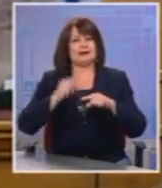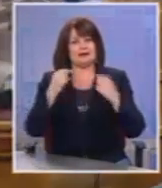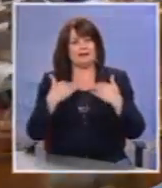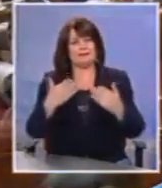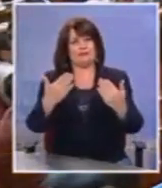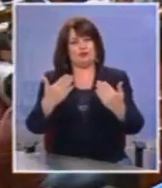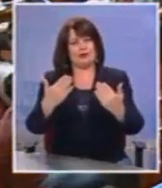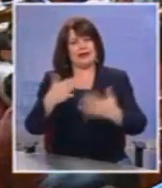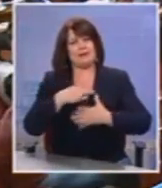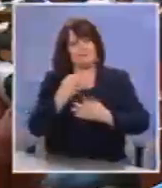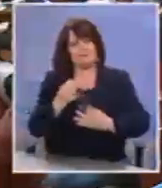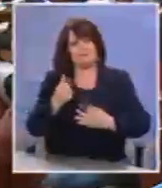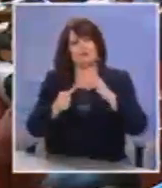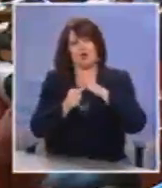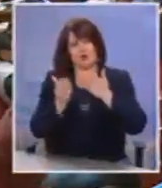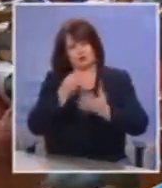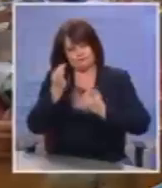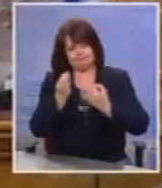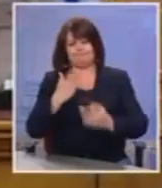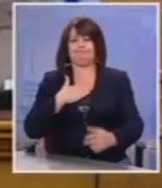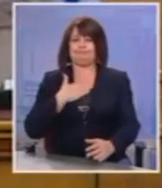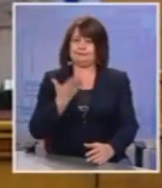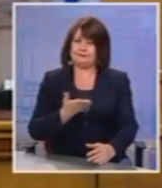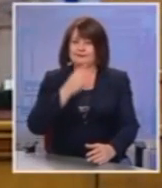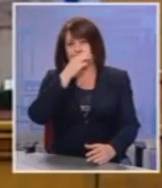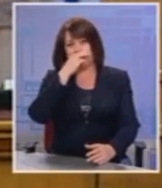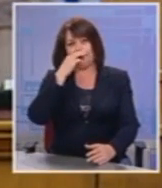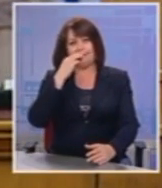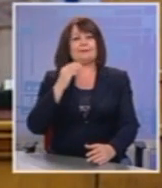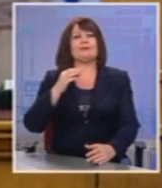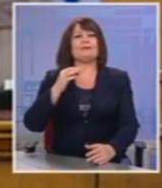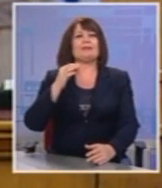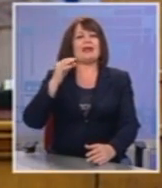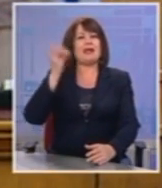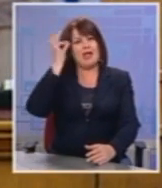μέσω της προέδρου θα ήθελα να ευχαριστήσω τον ι